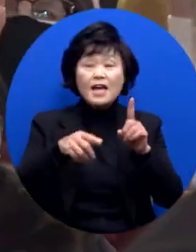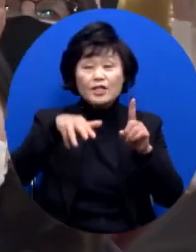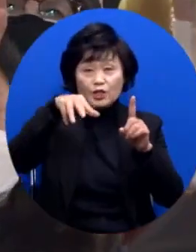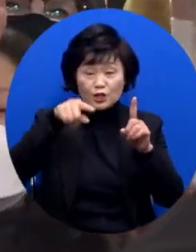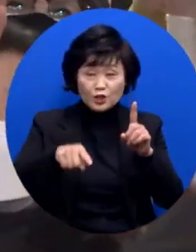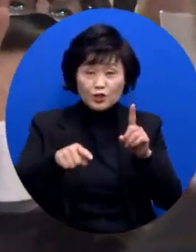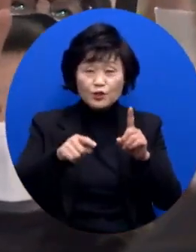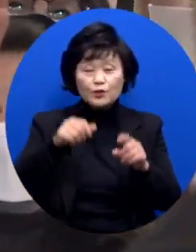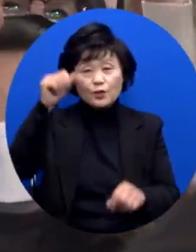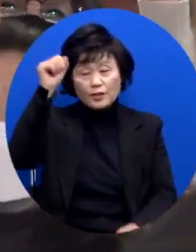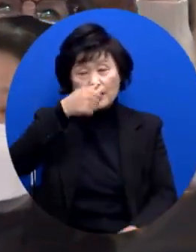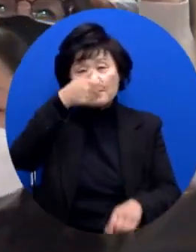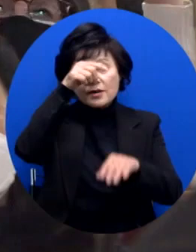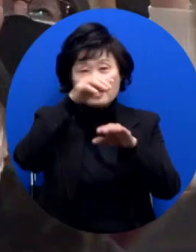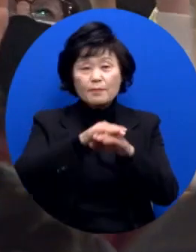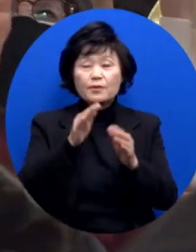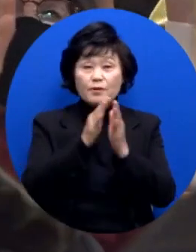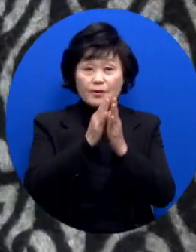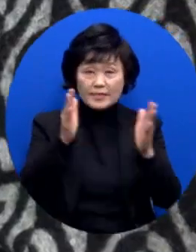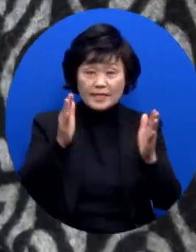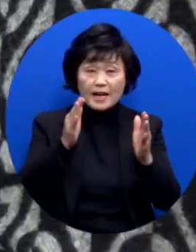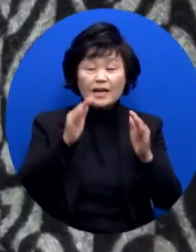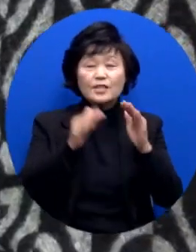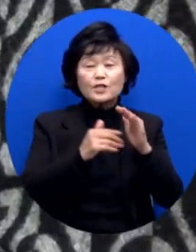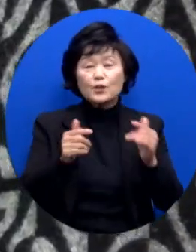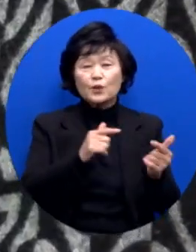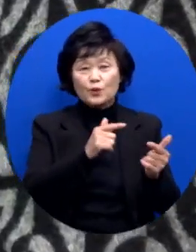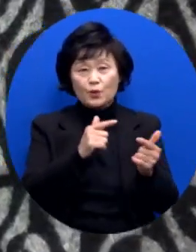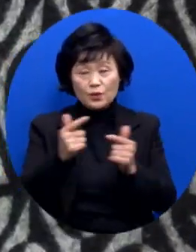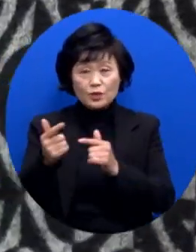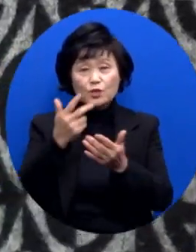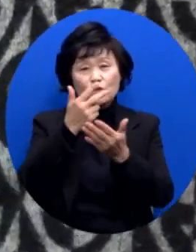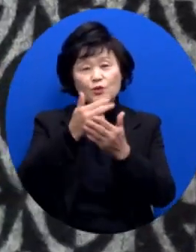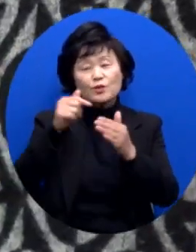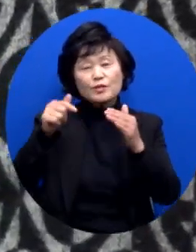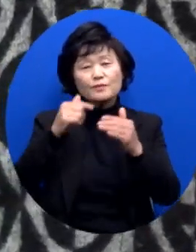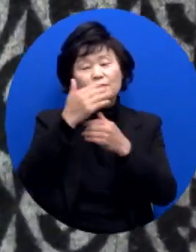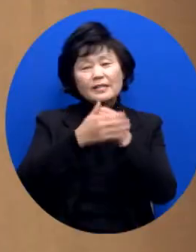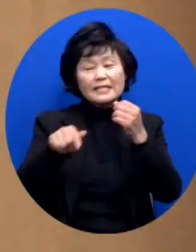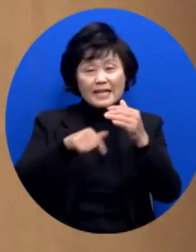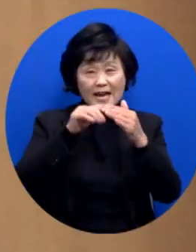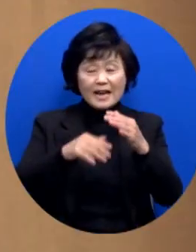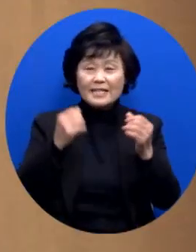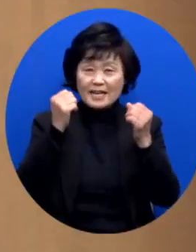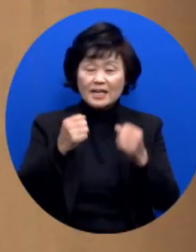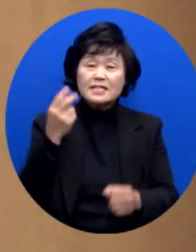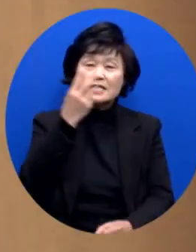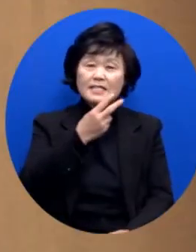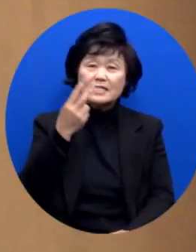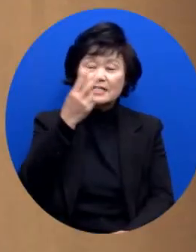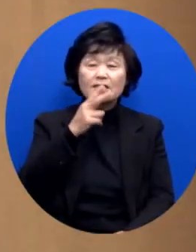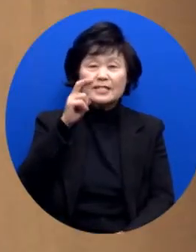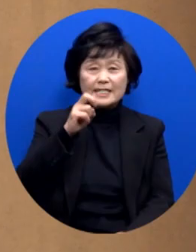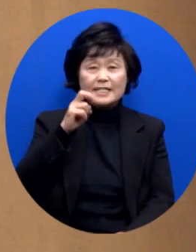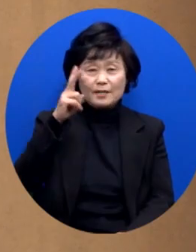시작한 한국교회. 기도회를 마친 성도들은 주님의 은혜 안에 거하는 2022년을